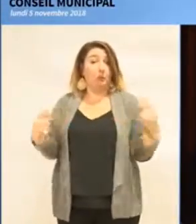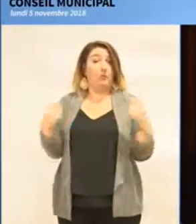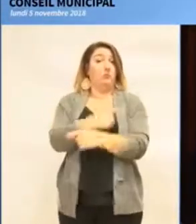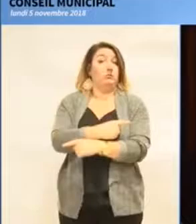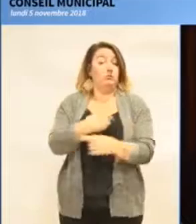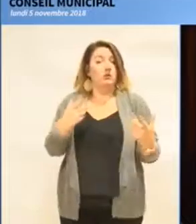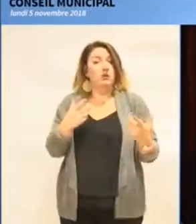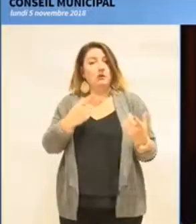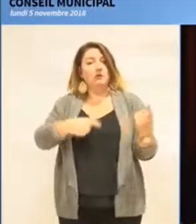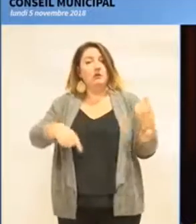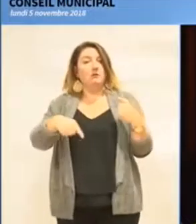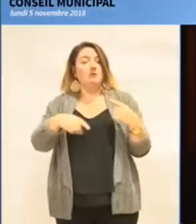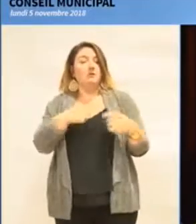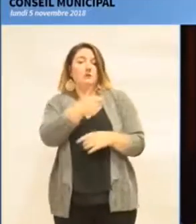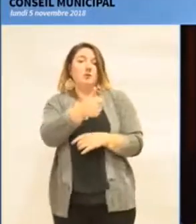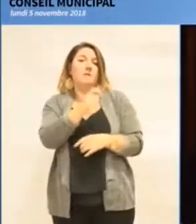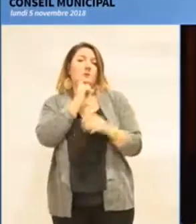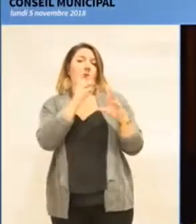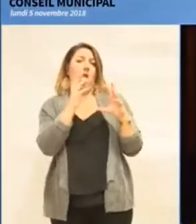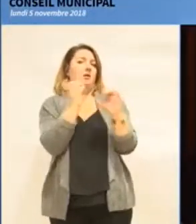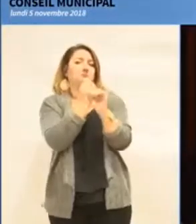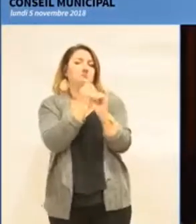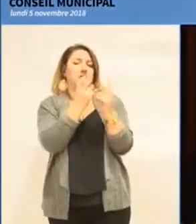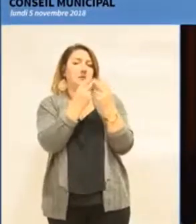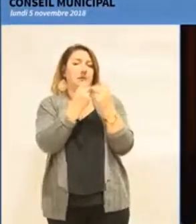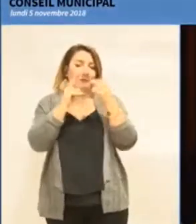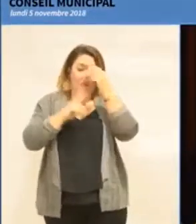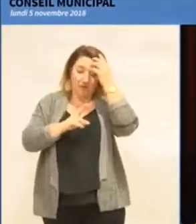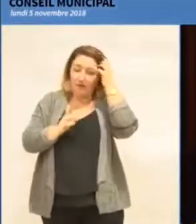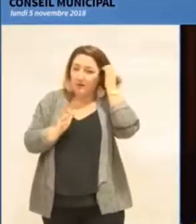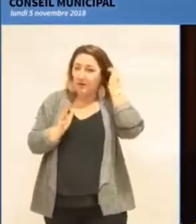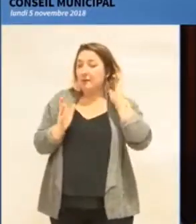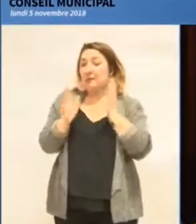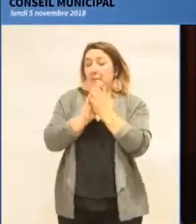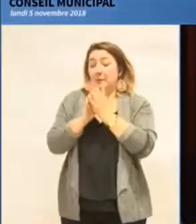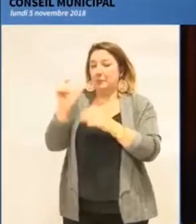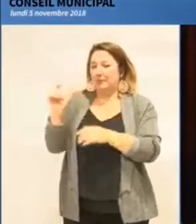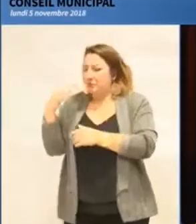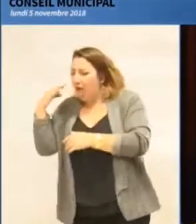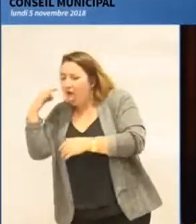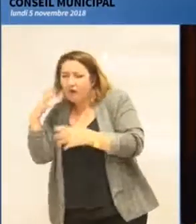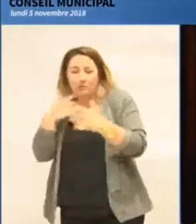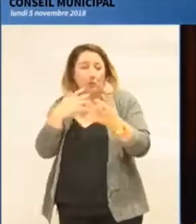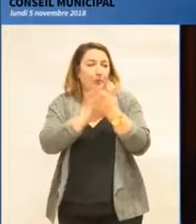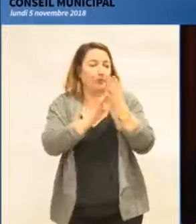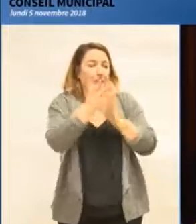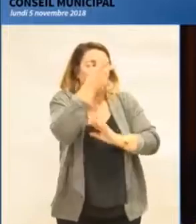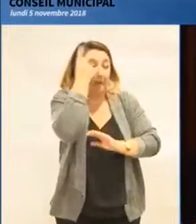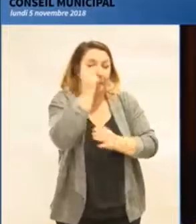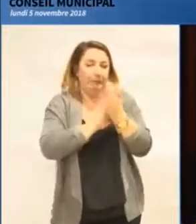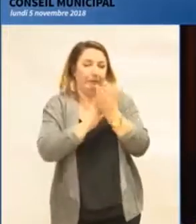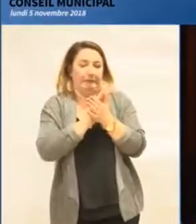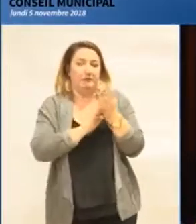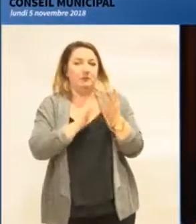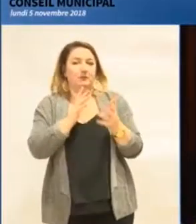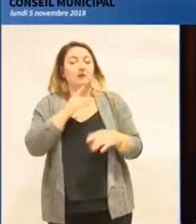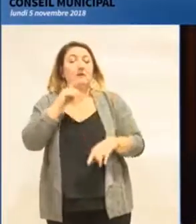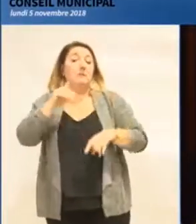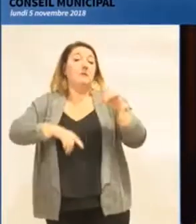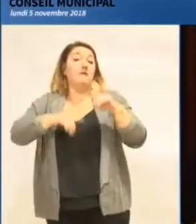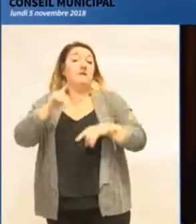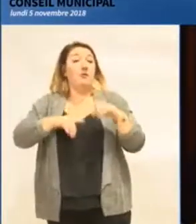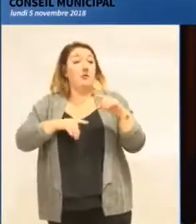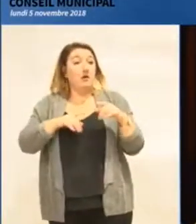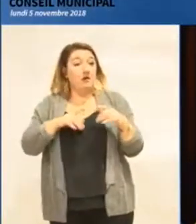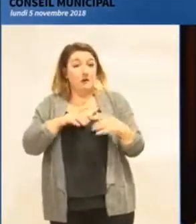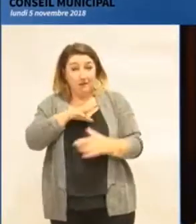évoqué rapidement, je suis désolé, mais à ce moment-là, on me parlait, donc j'ai peut-être mal compris ce que vous disiez. Il y a parfois des concurrences,